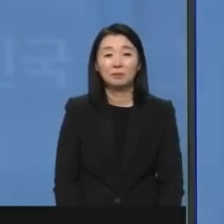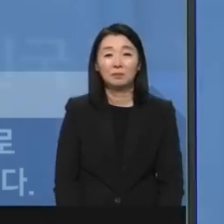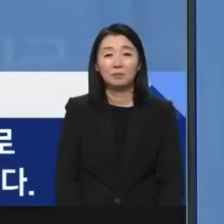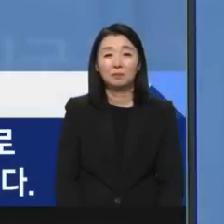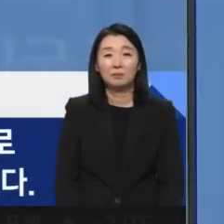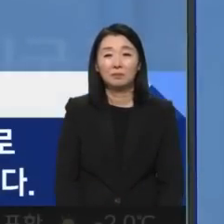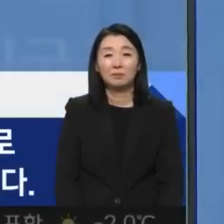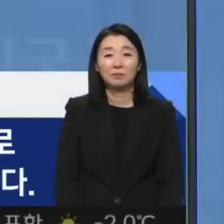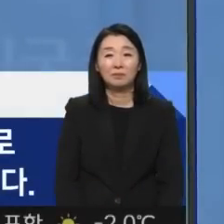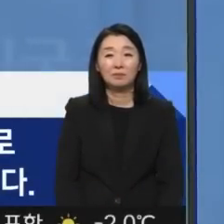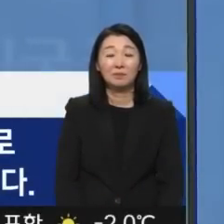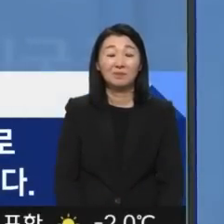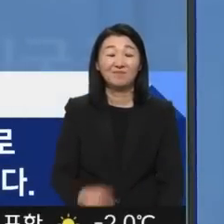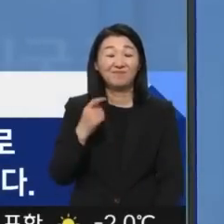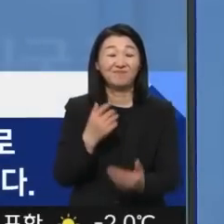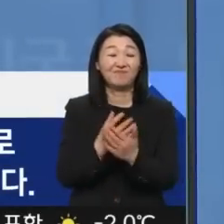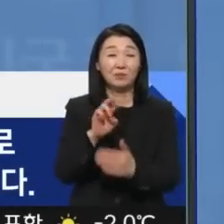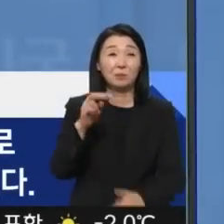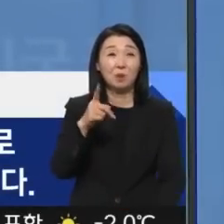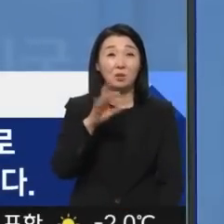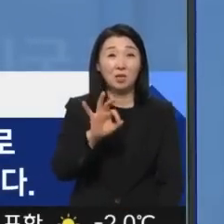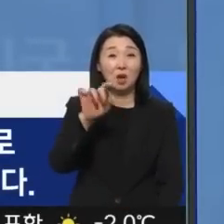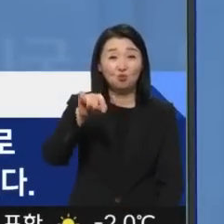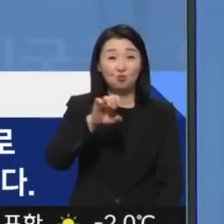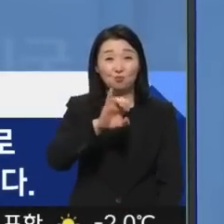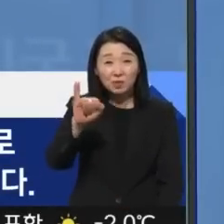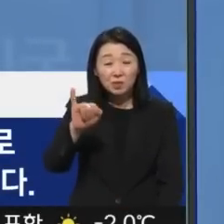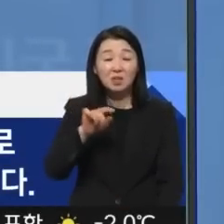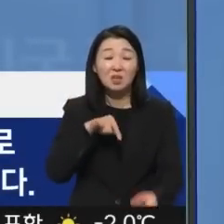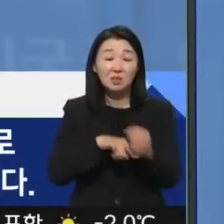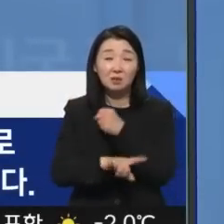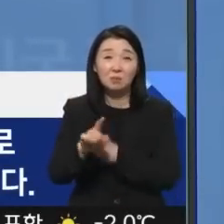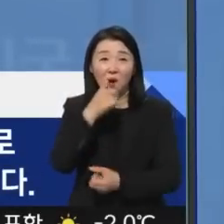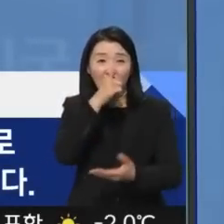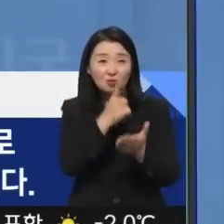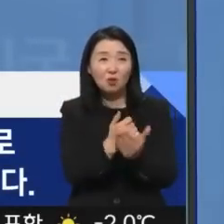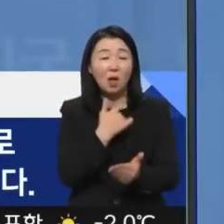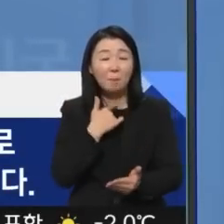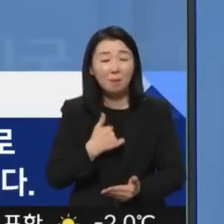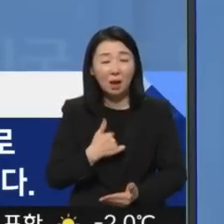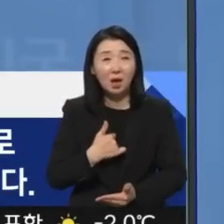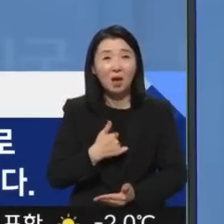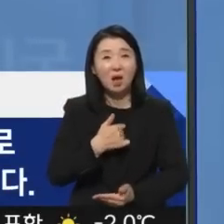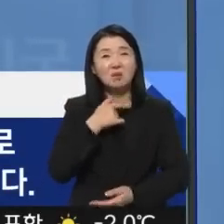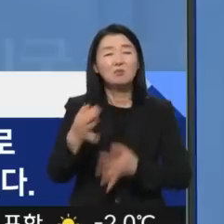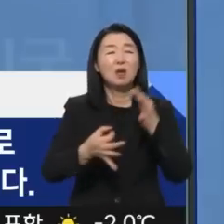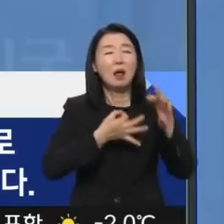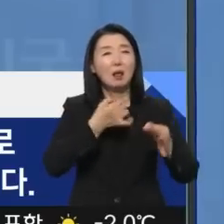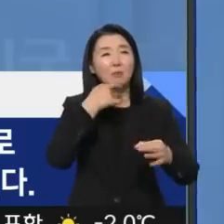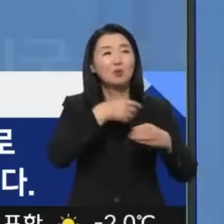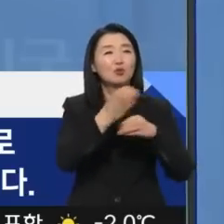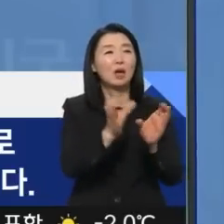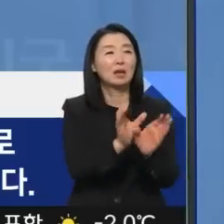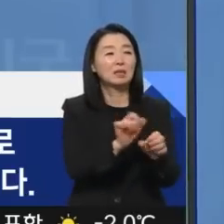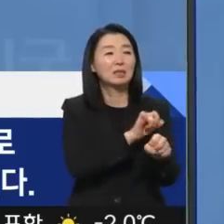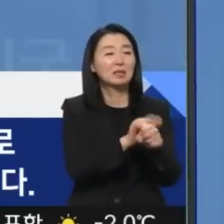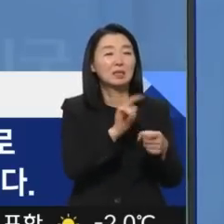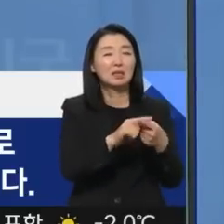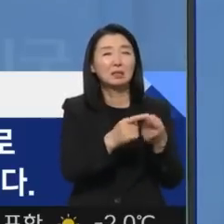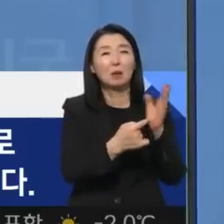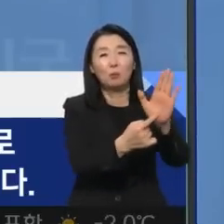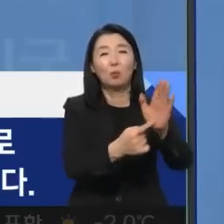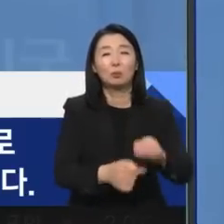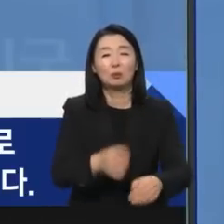면장 우피, 죄를 짓고도 큰소리치는 민주당의 특성을 그대로 보여주고 있습니다.